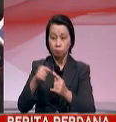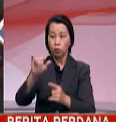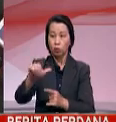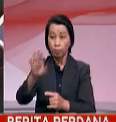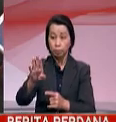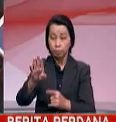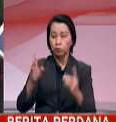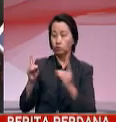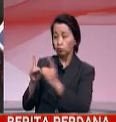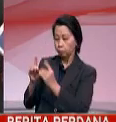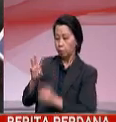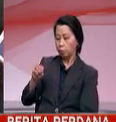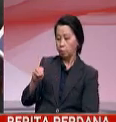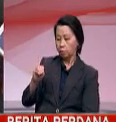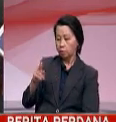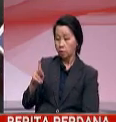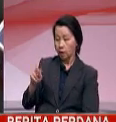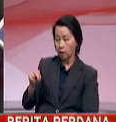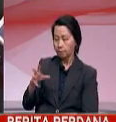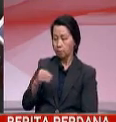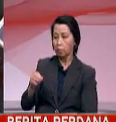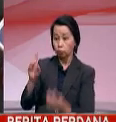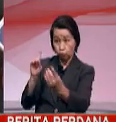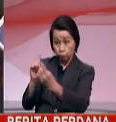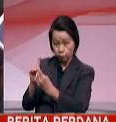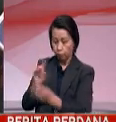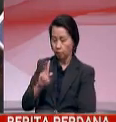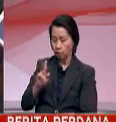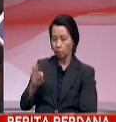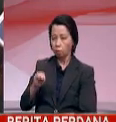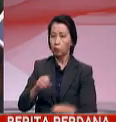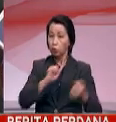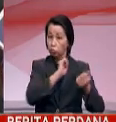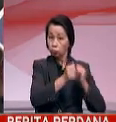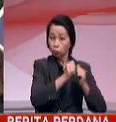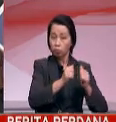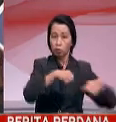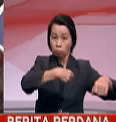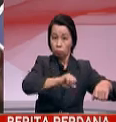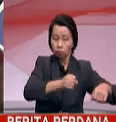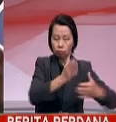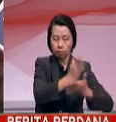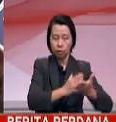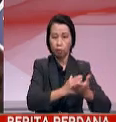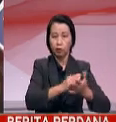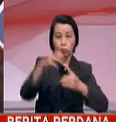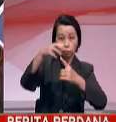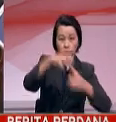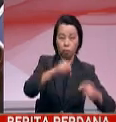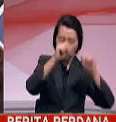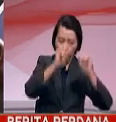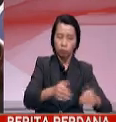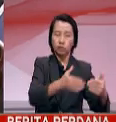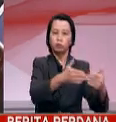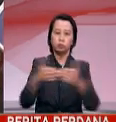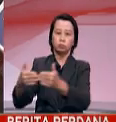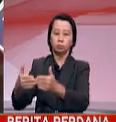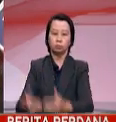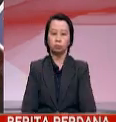dengan pihak MKN dan KKM, sukan pemotoran especially bahagian kejohanan dapat diteruskan.